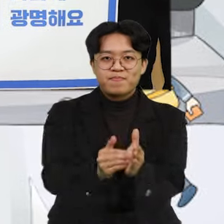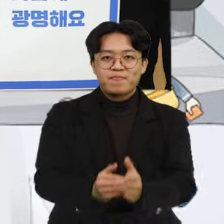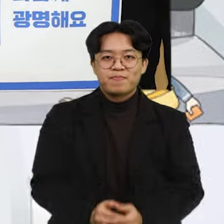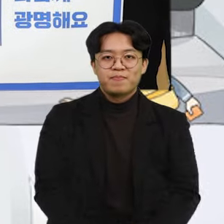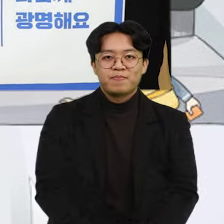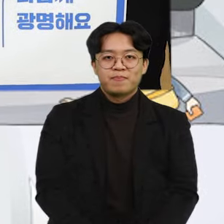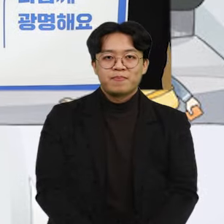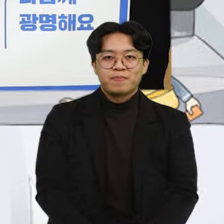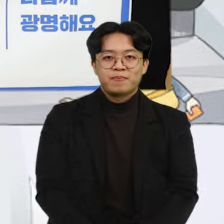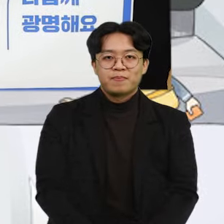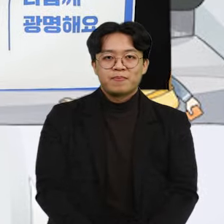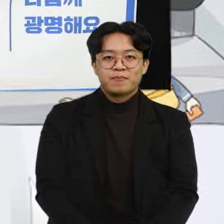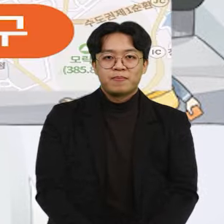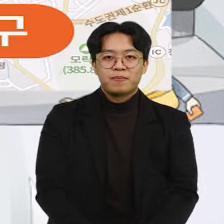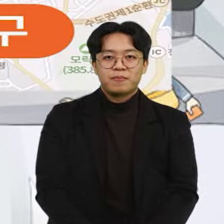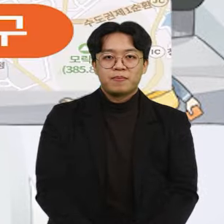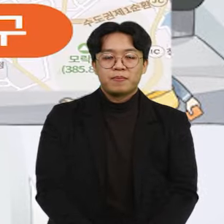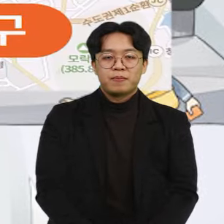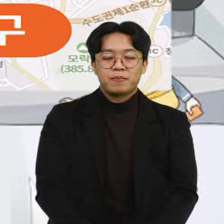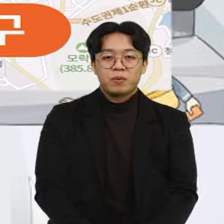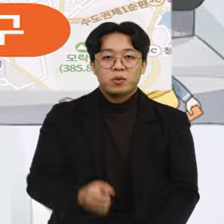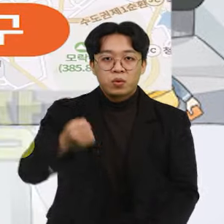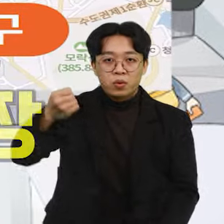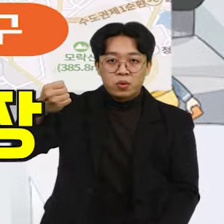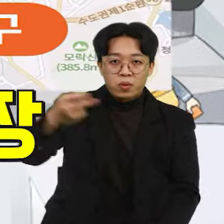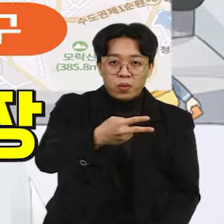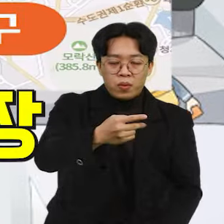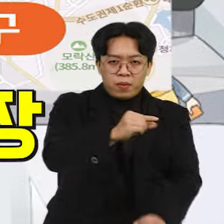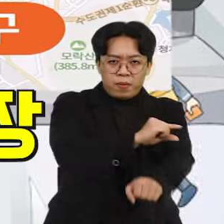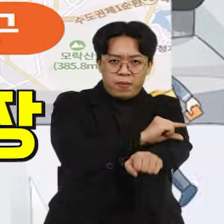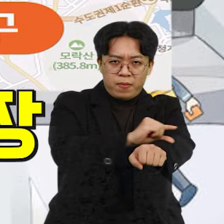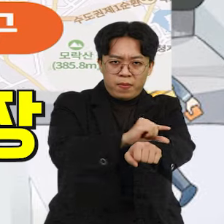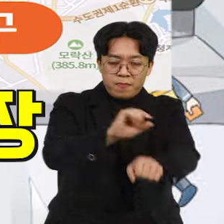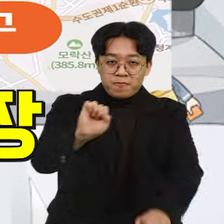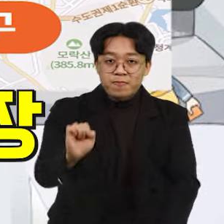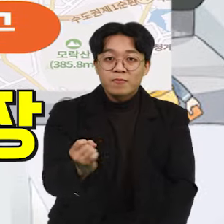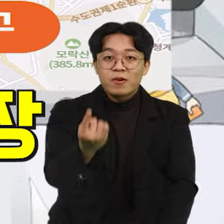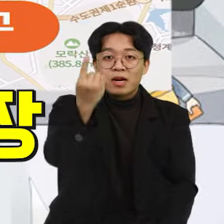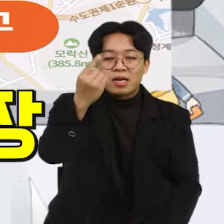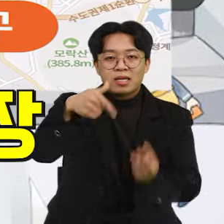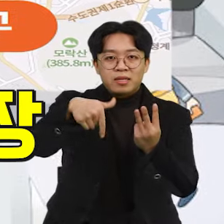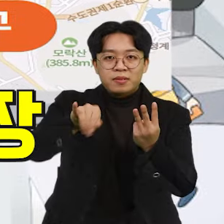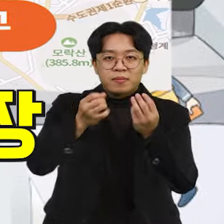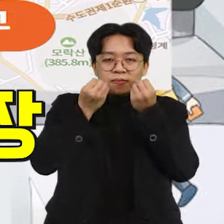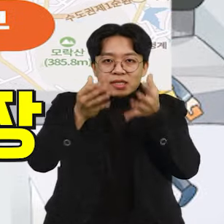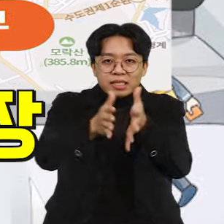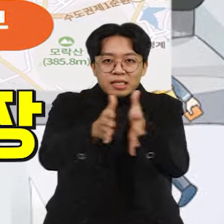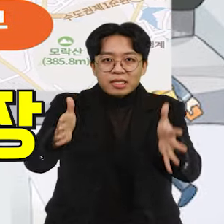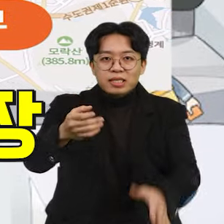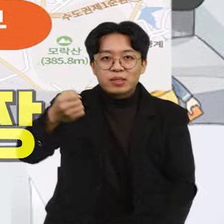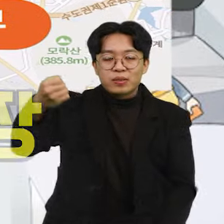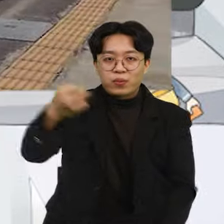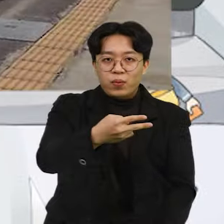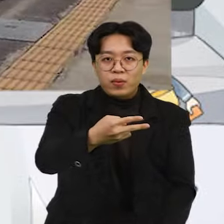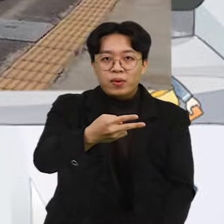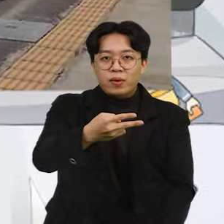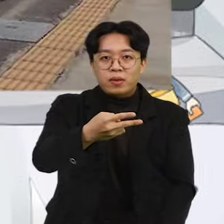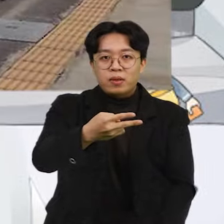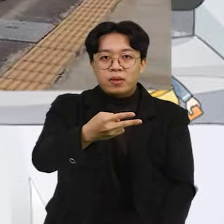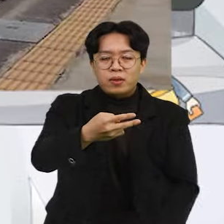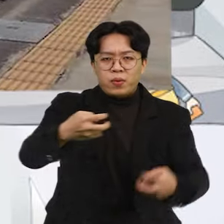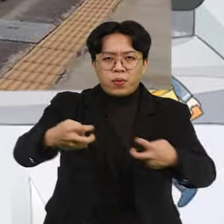노력한 결실이라고 평가했습니다. 이와 더불어 GTX를 통해 광명시흥 3기 신도시뿐 아니라